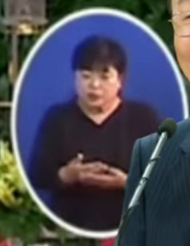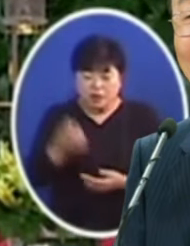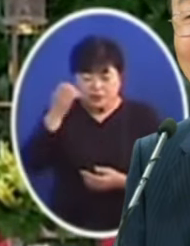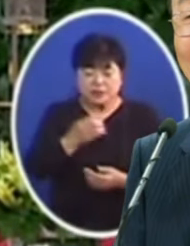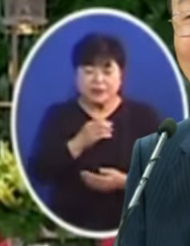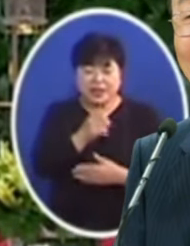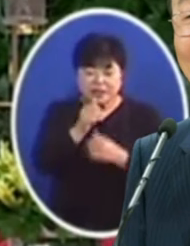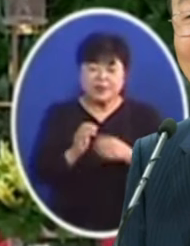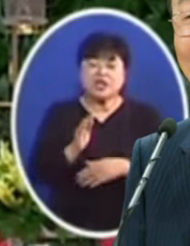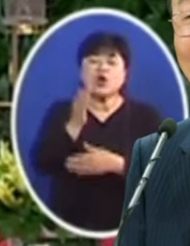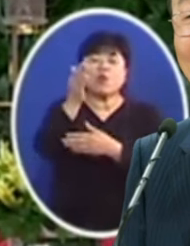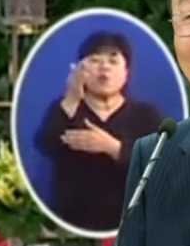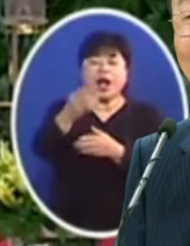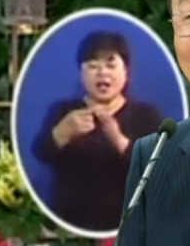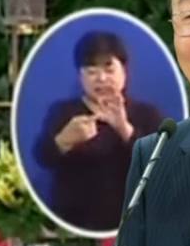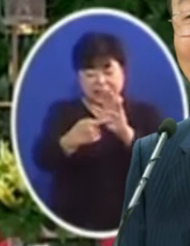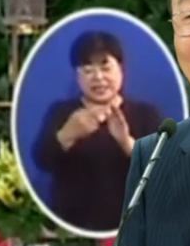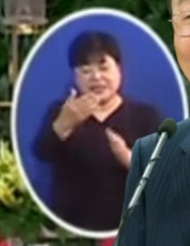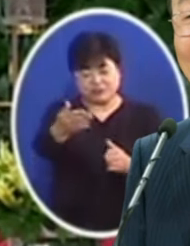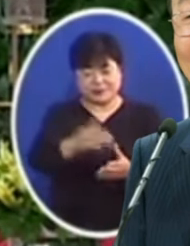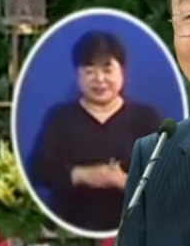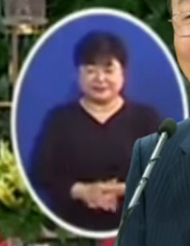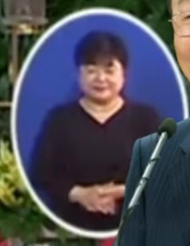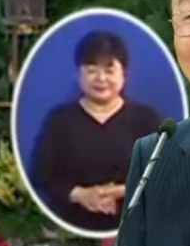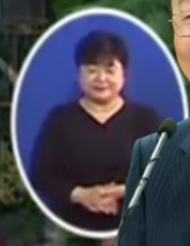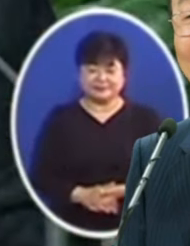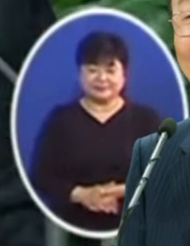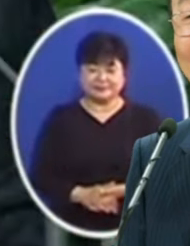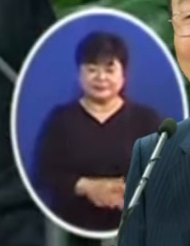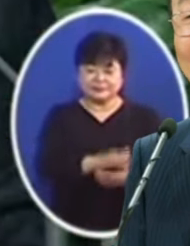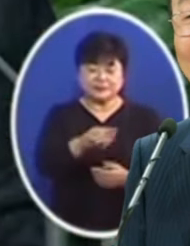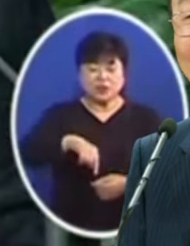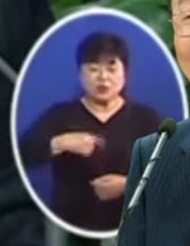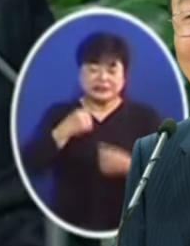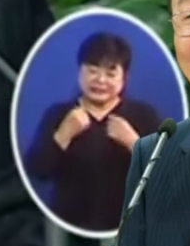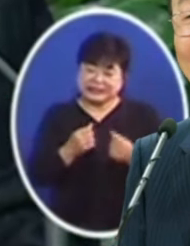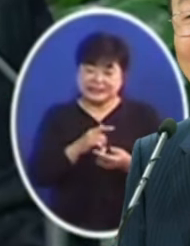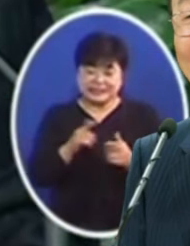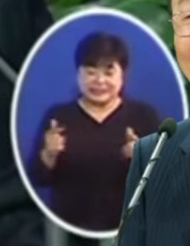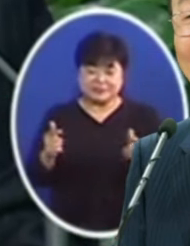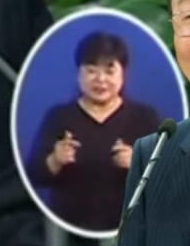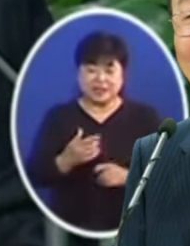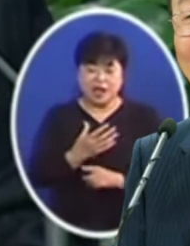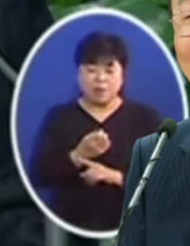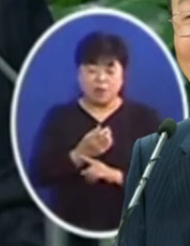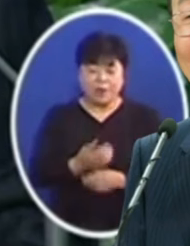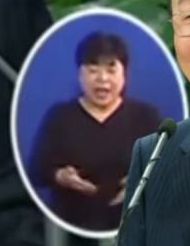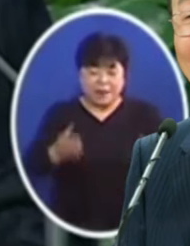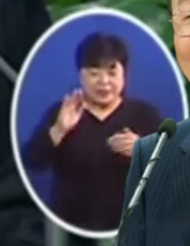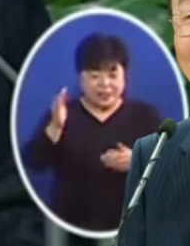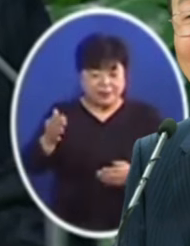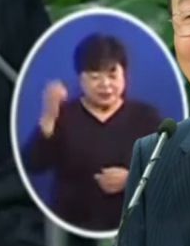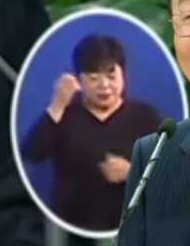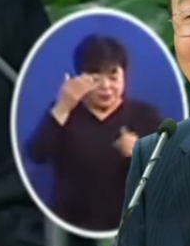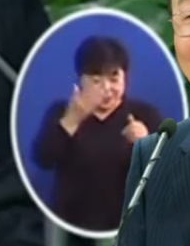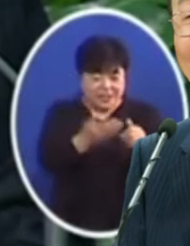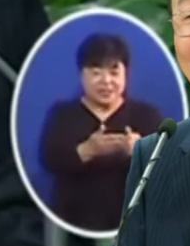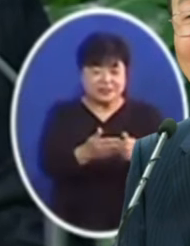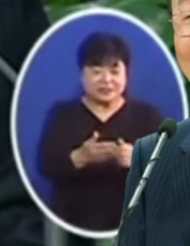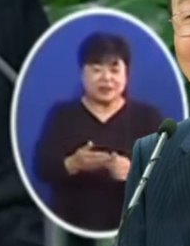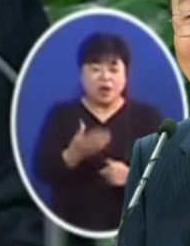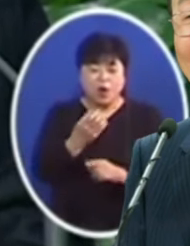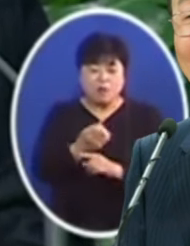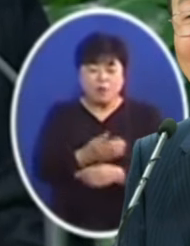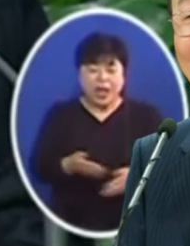성령이 하나님의 영광을 나타내 주시는 것입니다. 우리는 이제 우리 혼자 살지 않습니다. 보배함이 되면은 성령께서 그 보배함